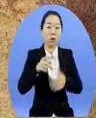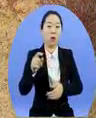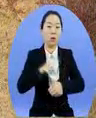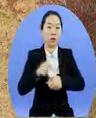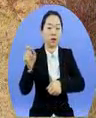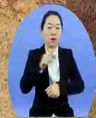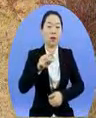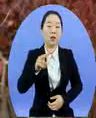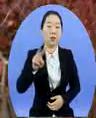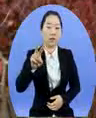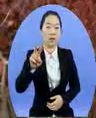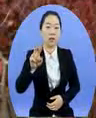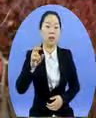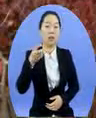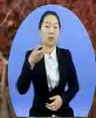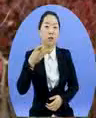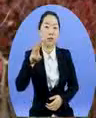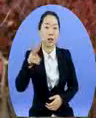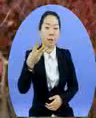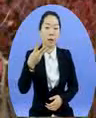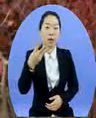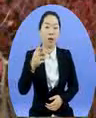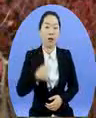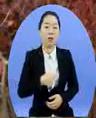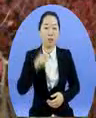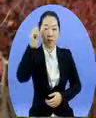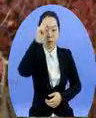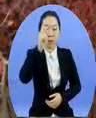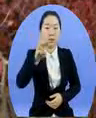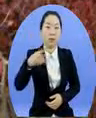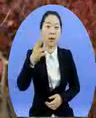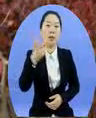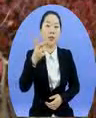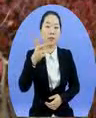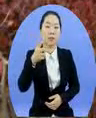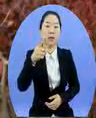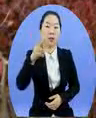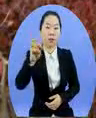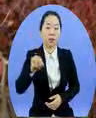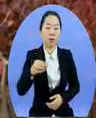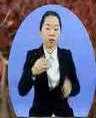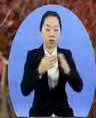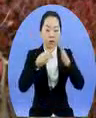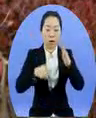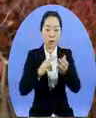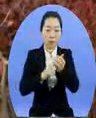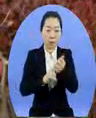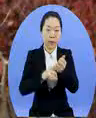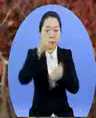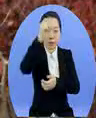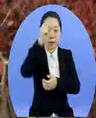시속 300km인데요. 배드민턴 공의 최고 속도는 시속 320km라고 합니다. 집안 어딘가에